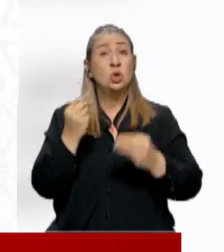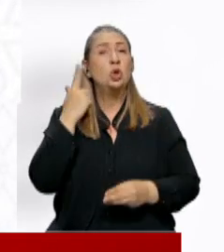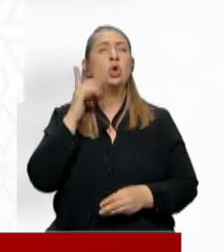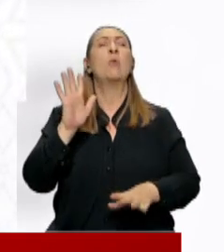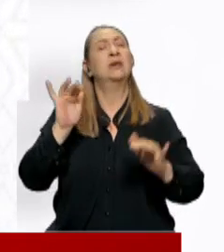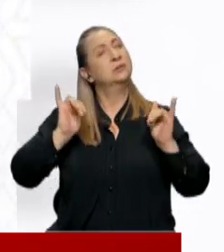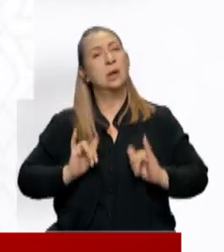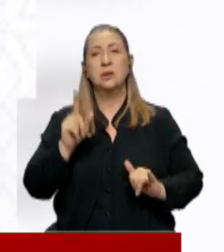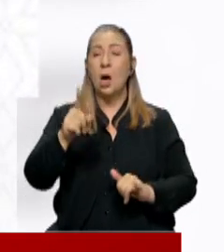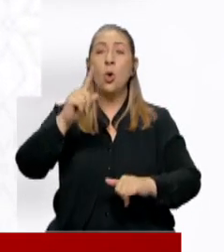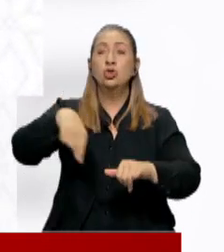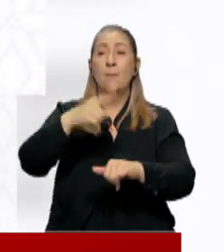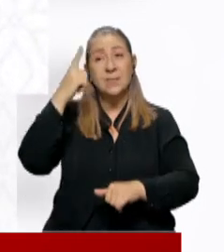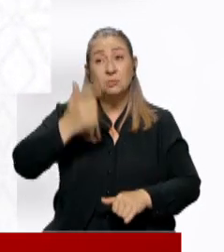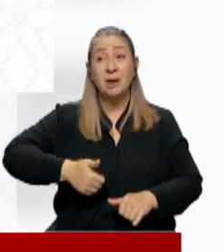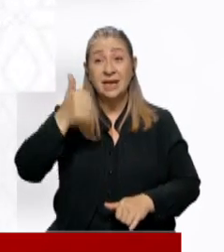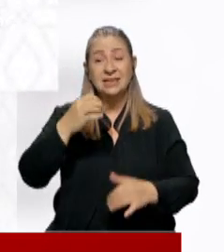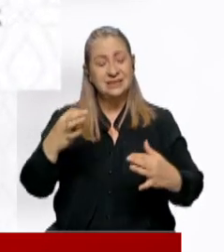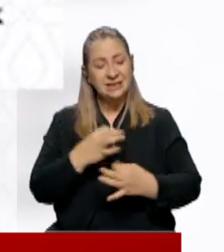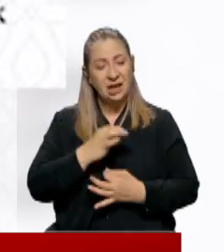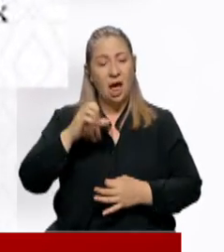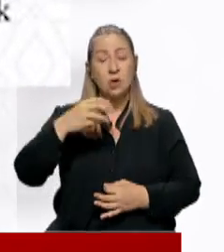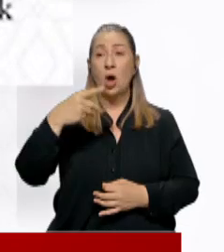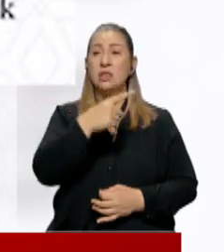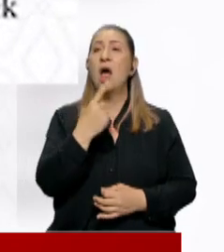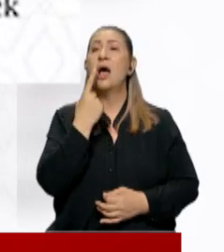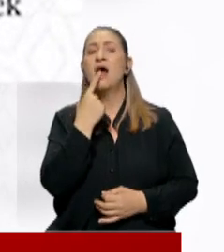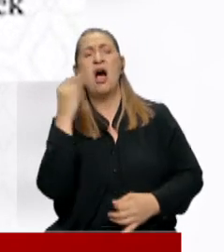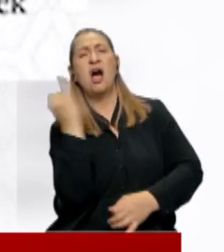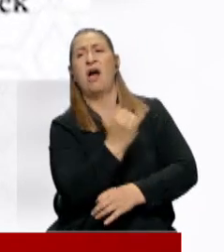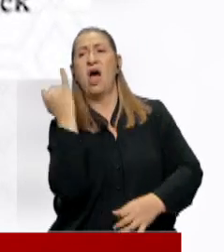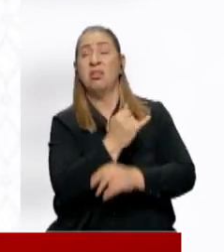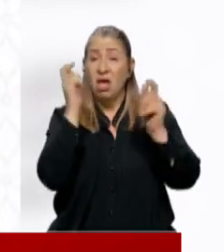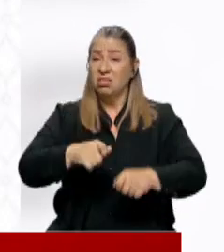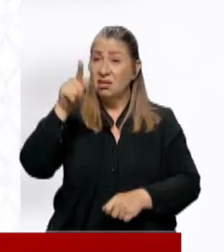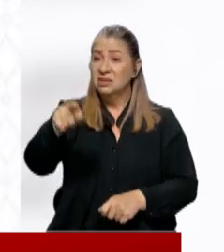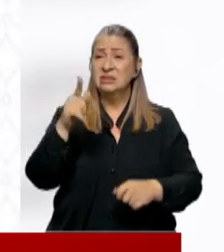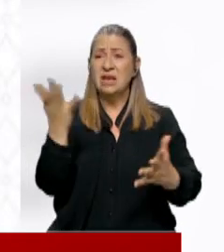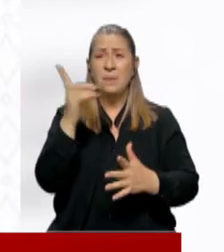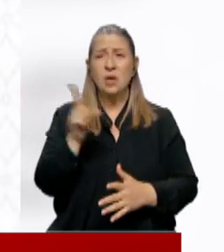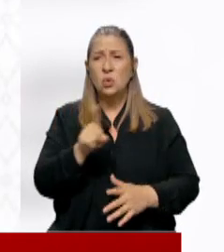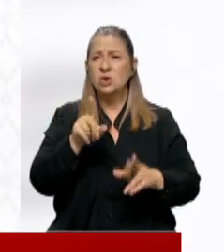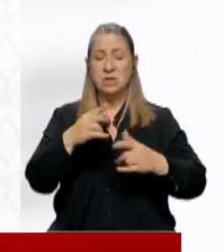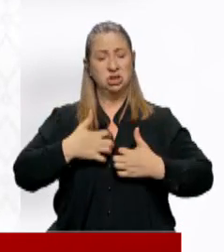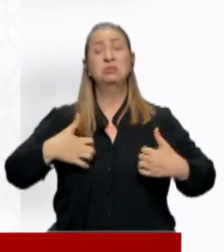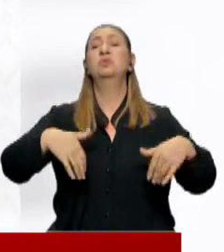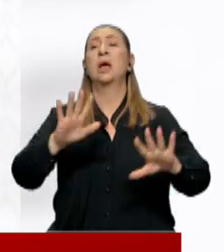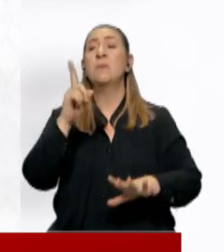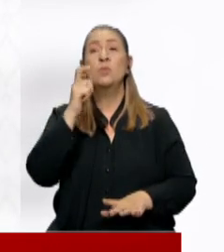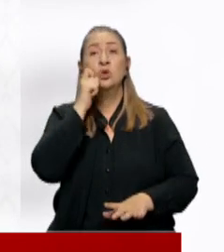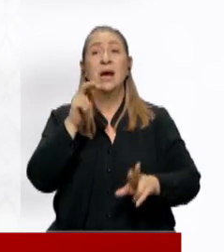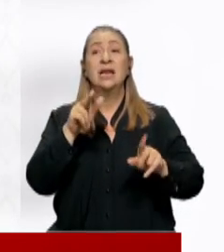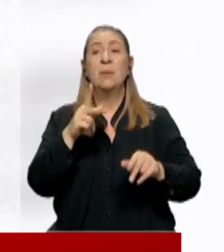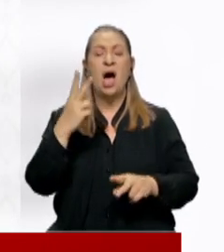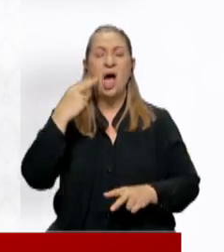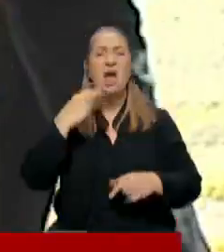duyulmaz özgüveniyle dönemin başbakanı Sayın Erdoğan'a ağza alınmayacak hakaretler ettin. Sen ne bir Kürt kadar mert ne de bir Müslüman